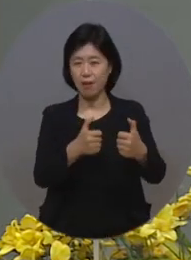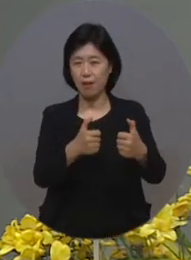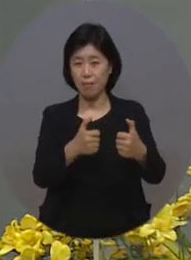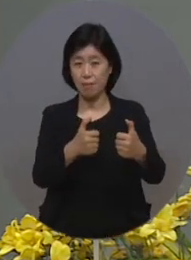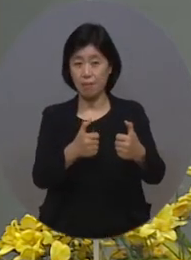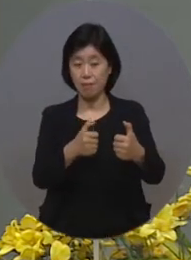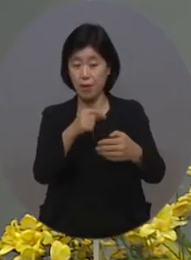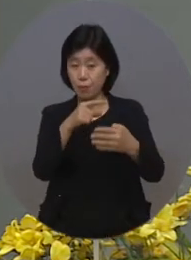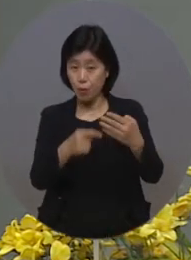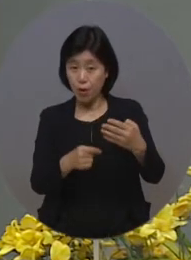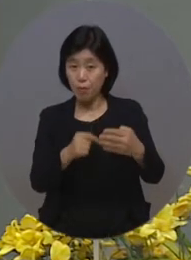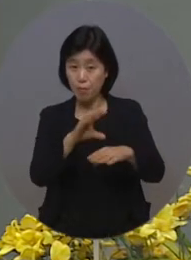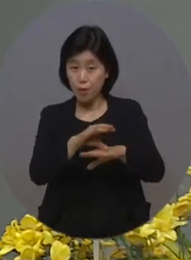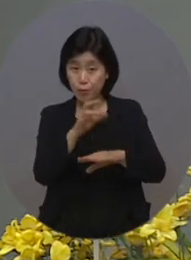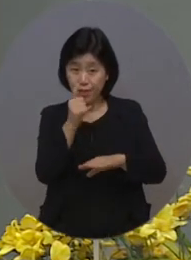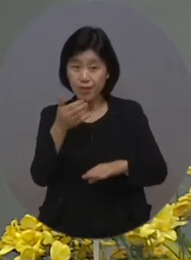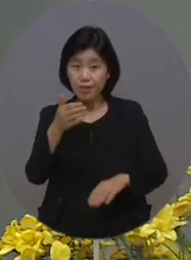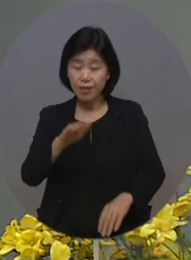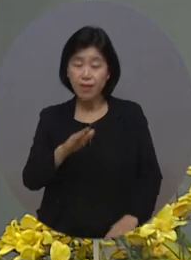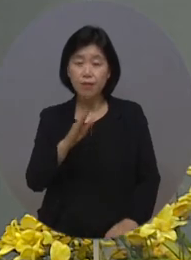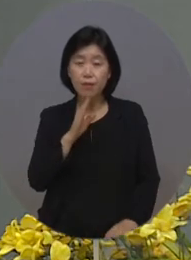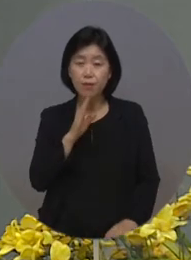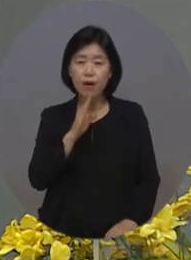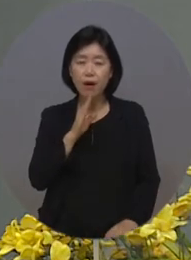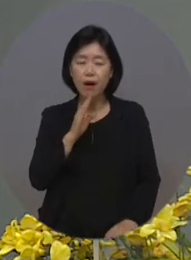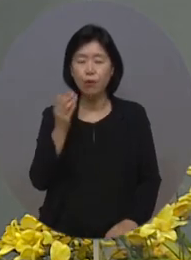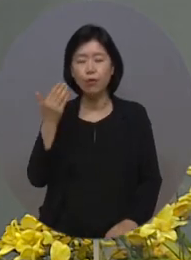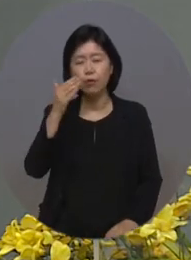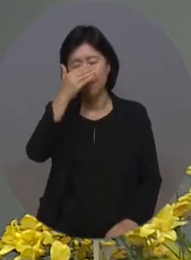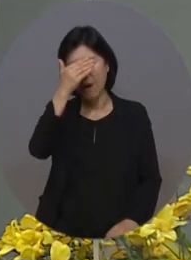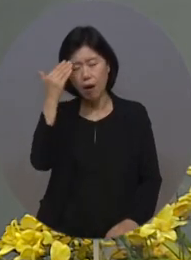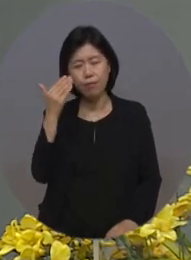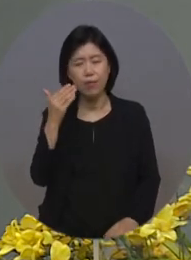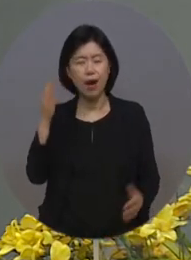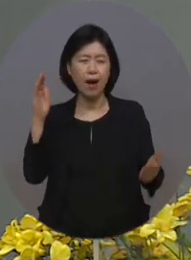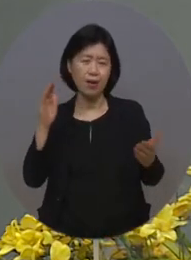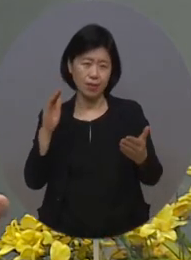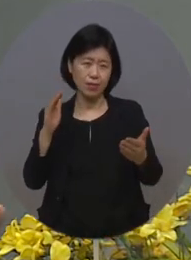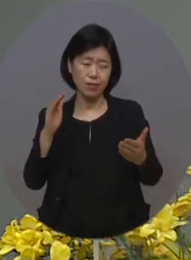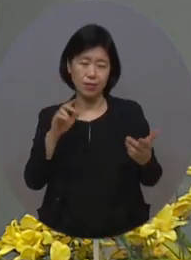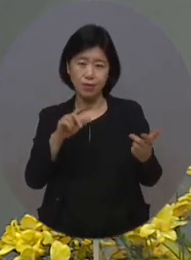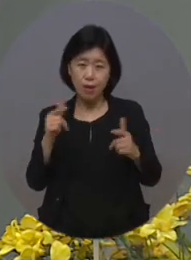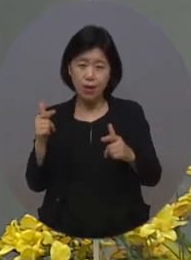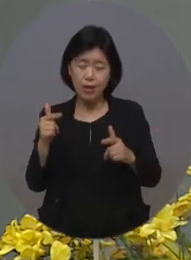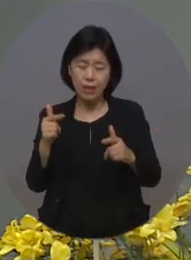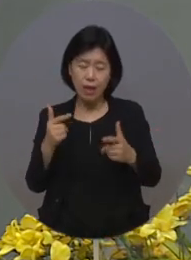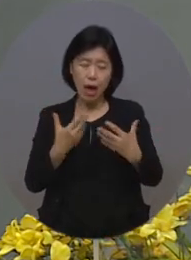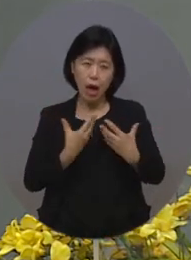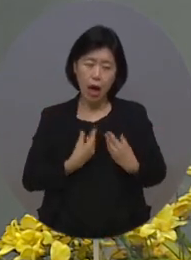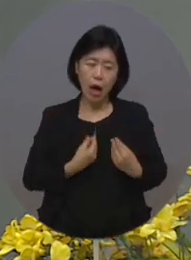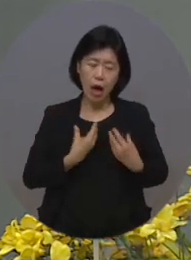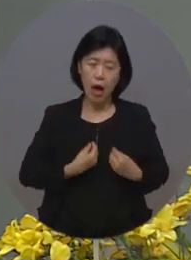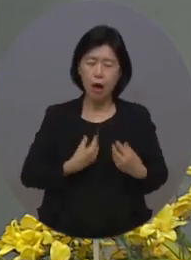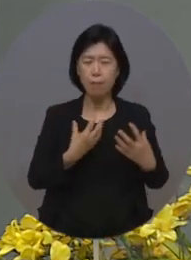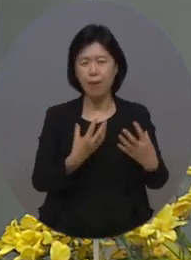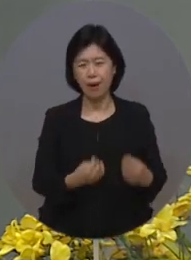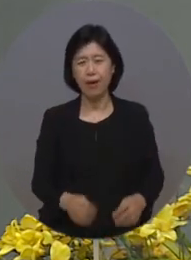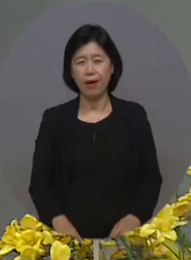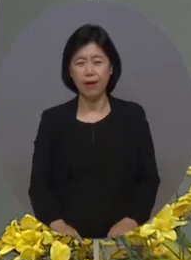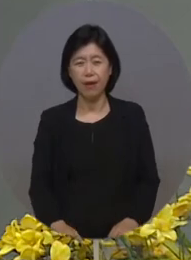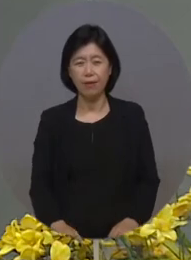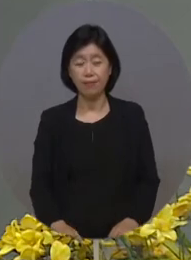갖고 있는 그 상실감 정말 이루 말할 수가 없습니다 그러니까 부모님을 다 챙겨 준 거예요 학원비 다